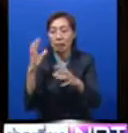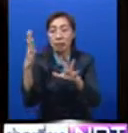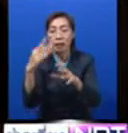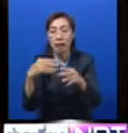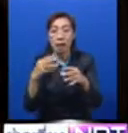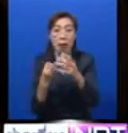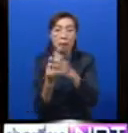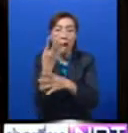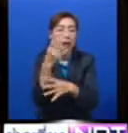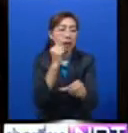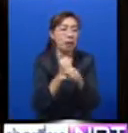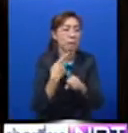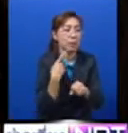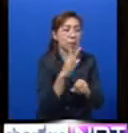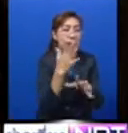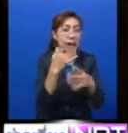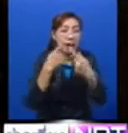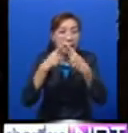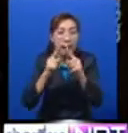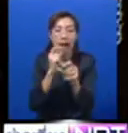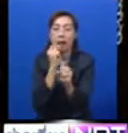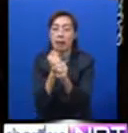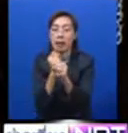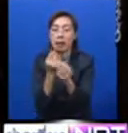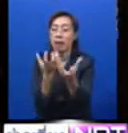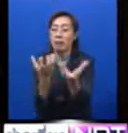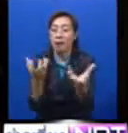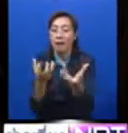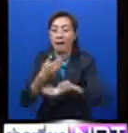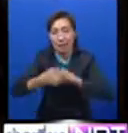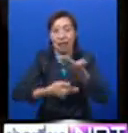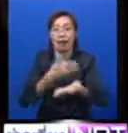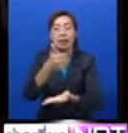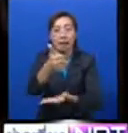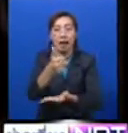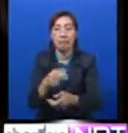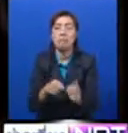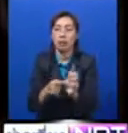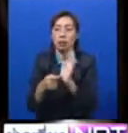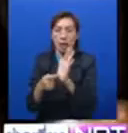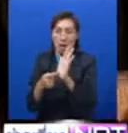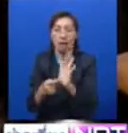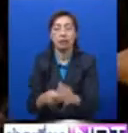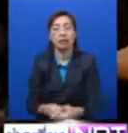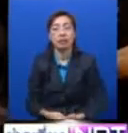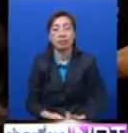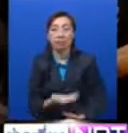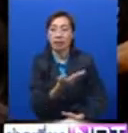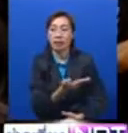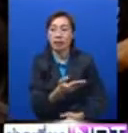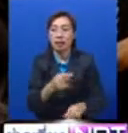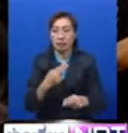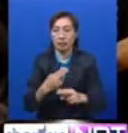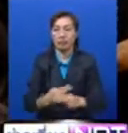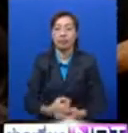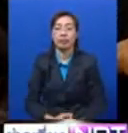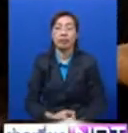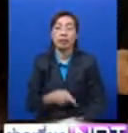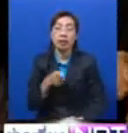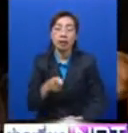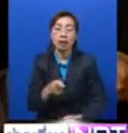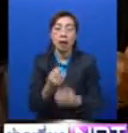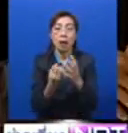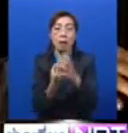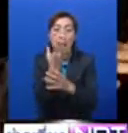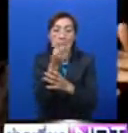ารถเอามาเป็นทำเป็นมูลค่าขายได้อย่างนี้นะครับเป็นไม้ตีนเป็ดนั่นเองนะครับแล้วก็เอาม